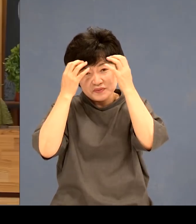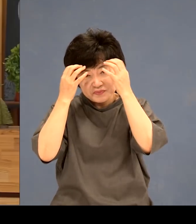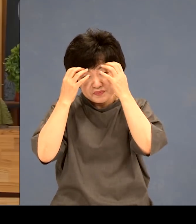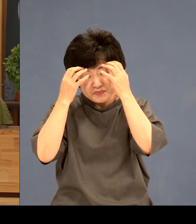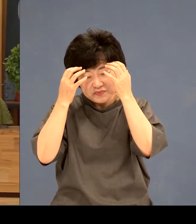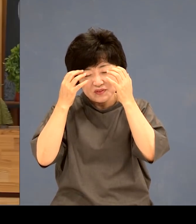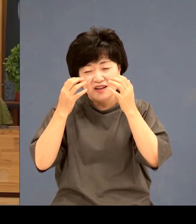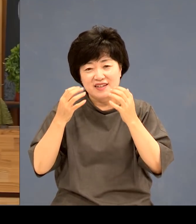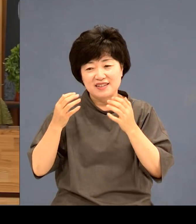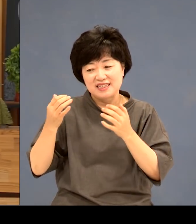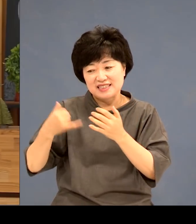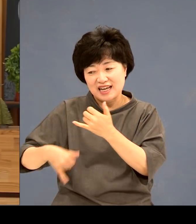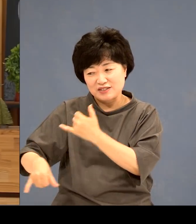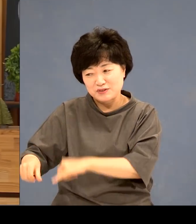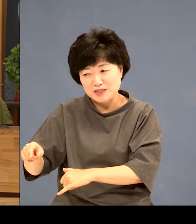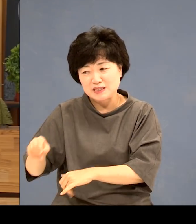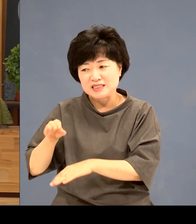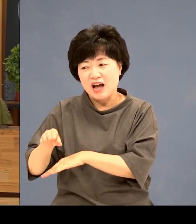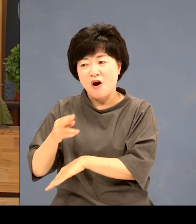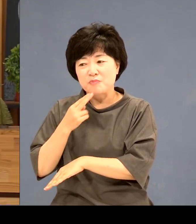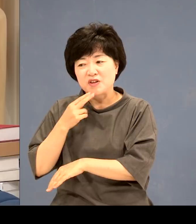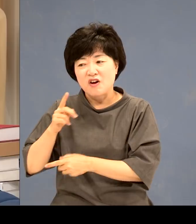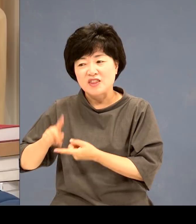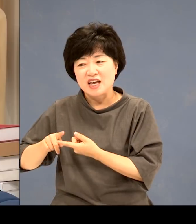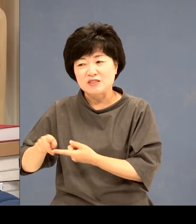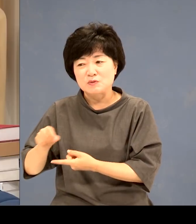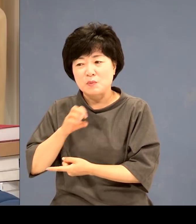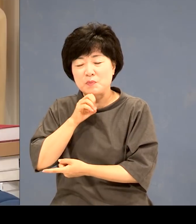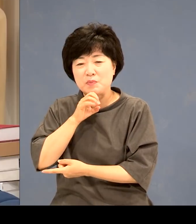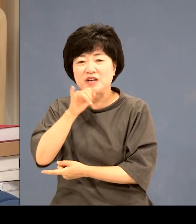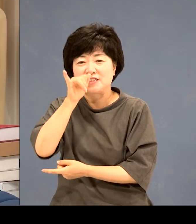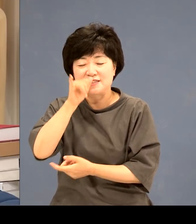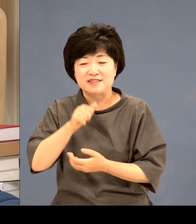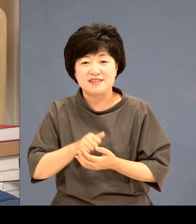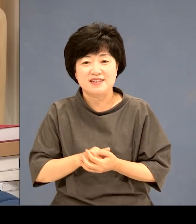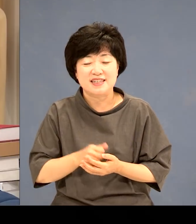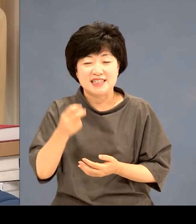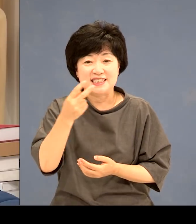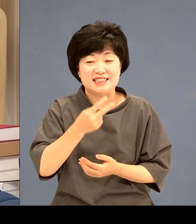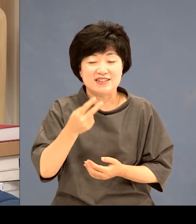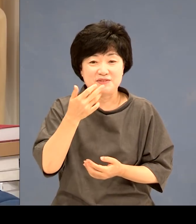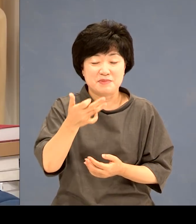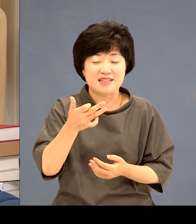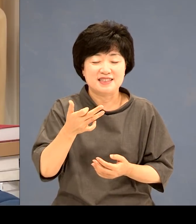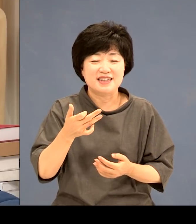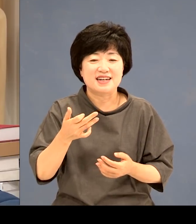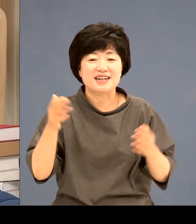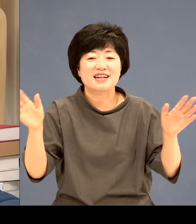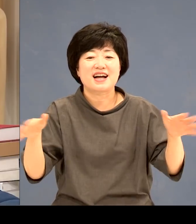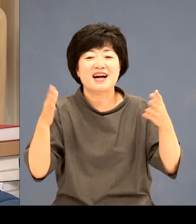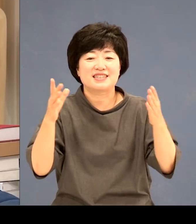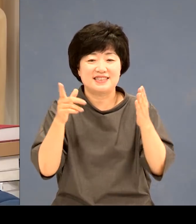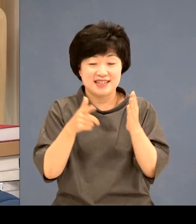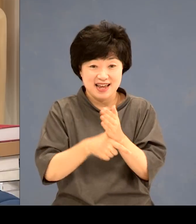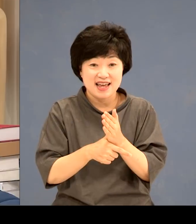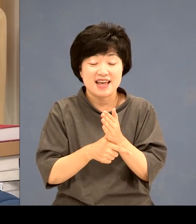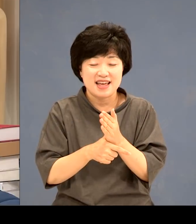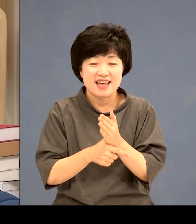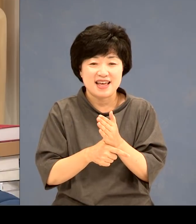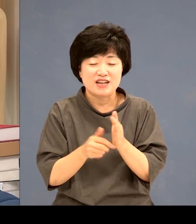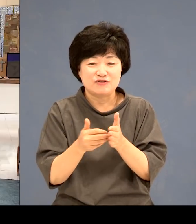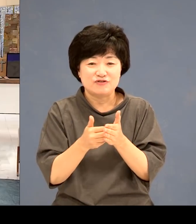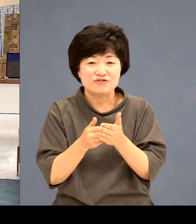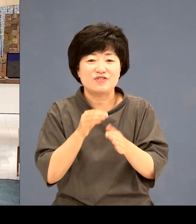좀 있어요. 그래서 굉장히 좀 어려운 시간들이 있었는데 2018년도 이렇게 가을에 하나님께서 놀라운